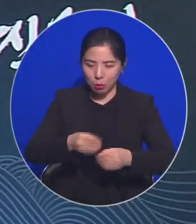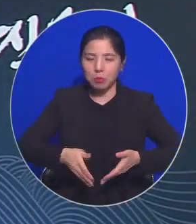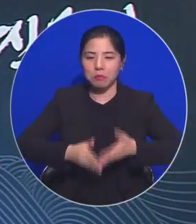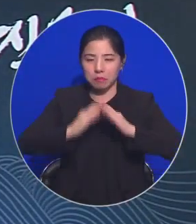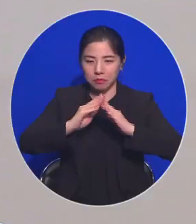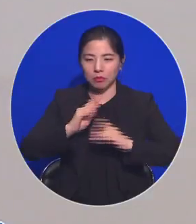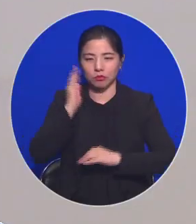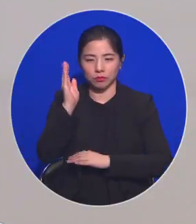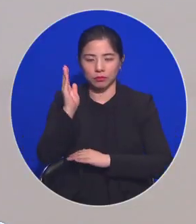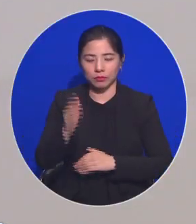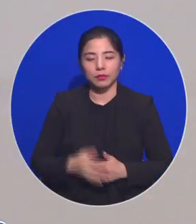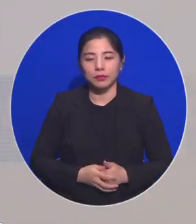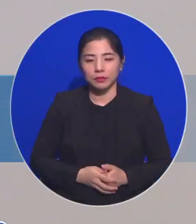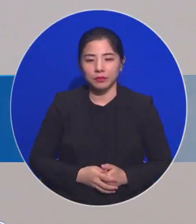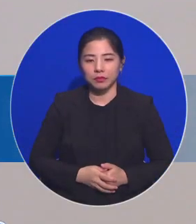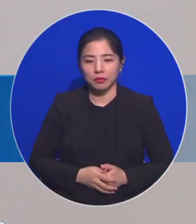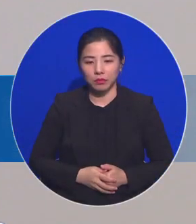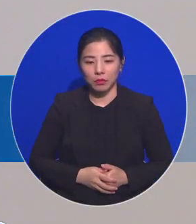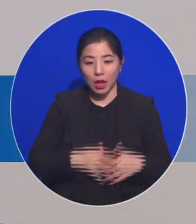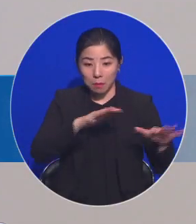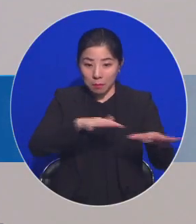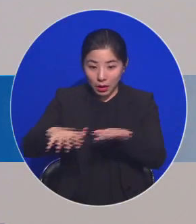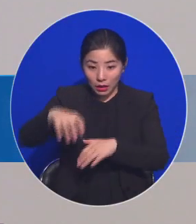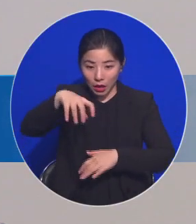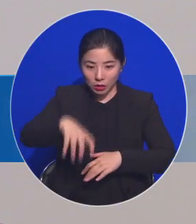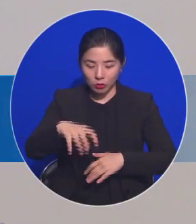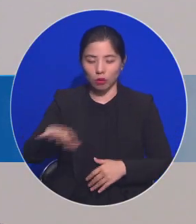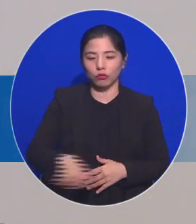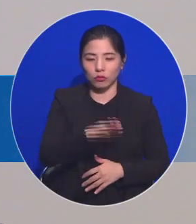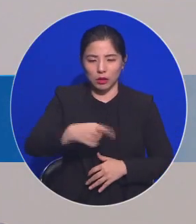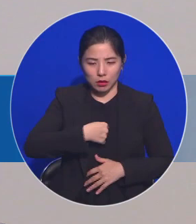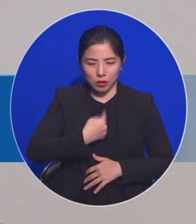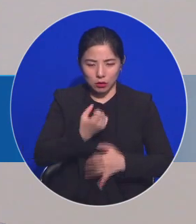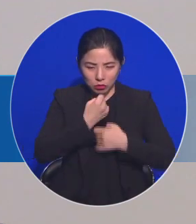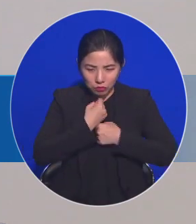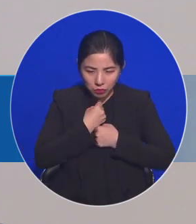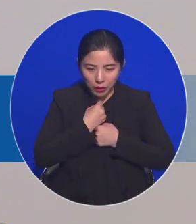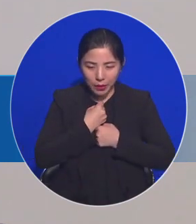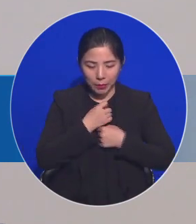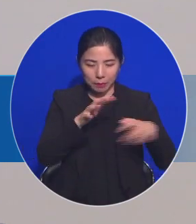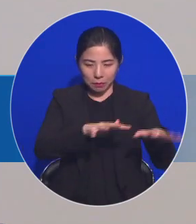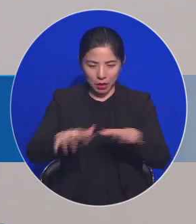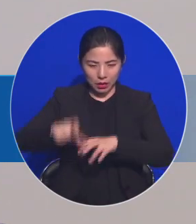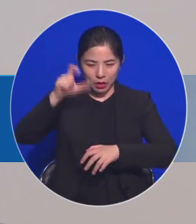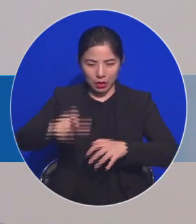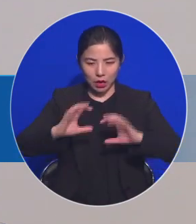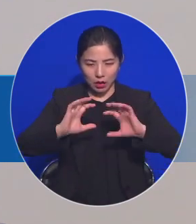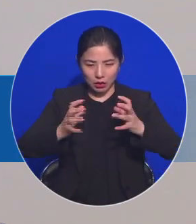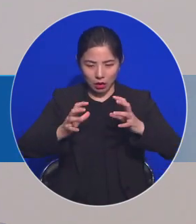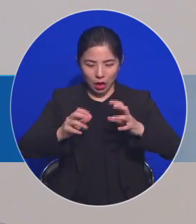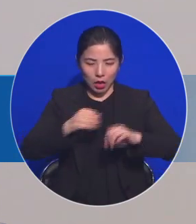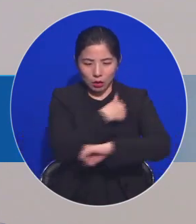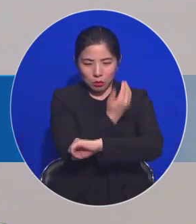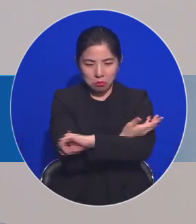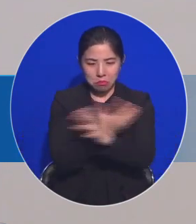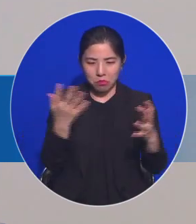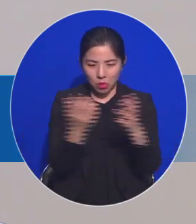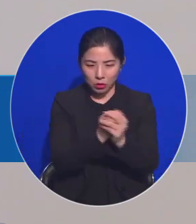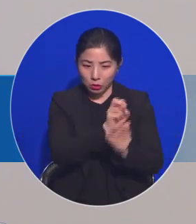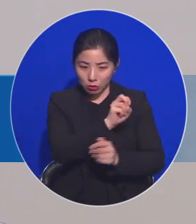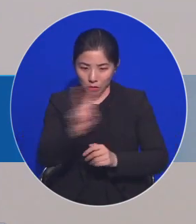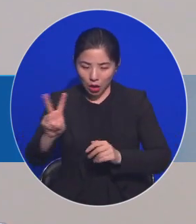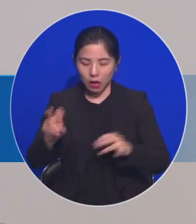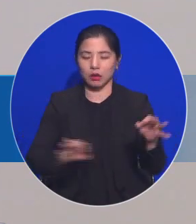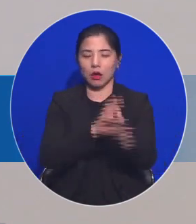강조했습니다. 바다에서 우리 스스로를 지키는 해양 강국의 역량을 갖춰야만